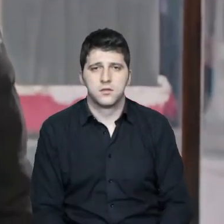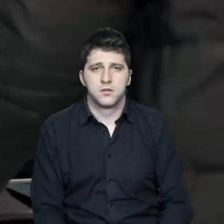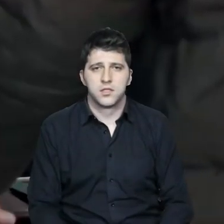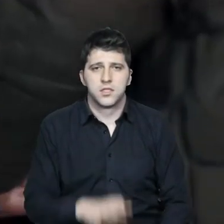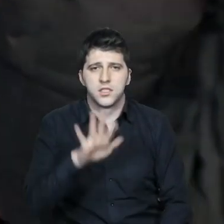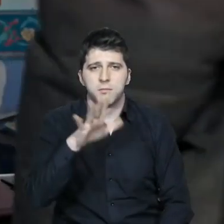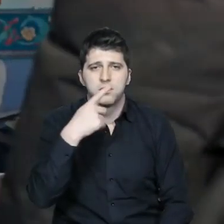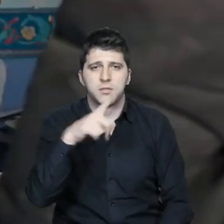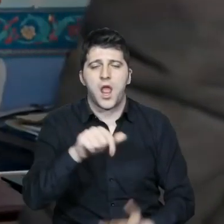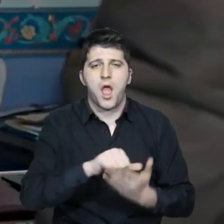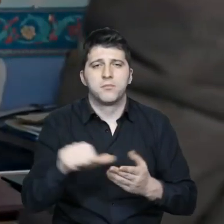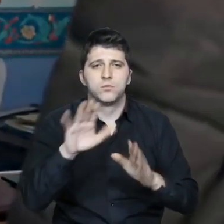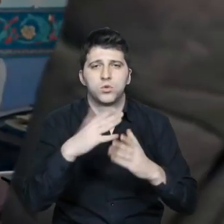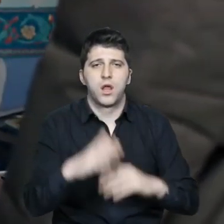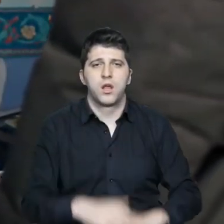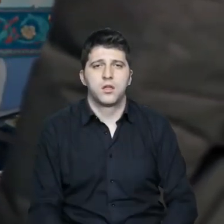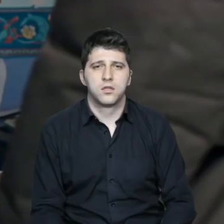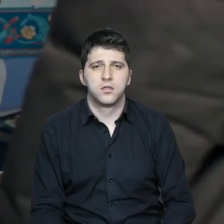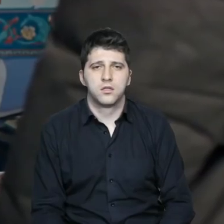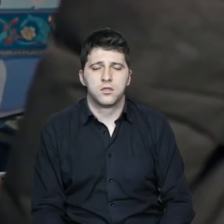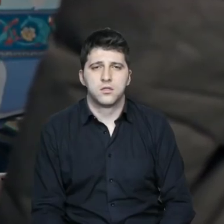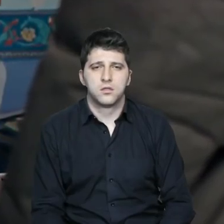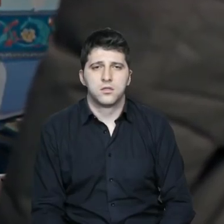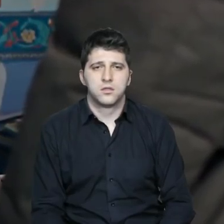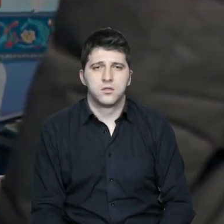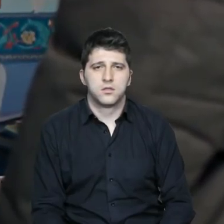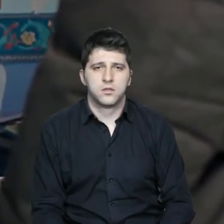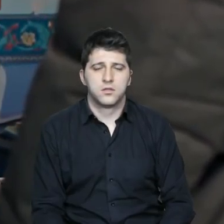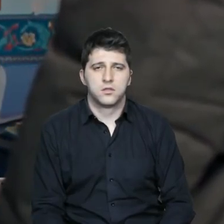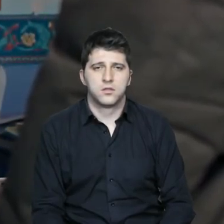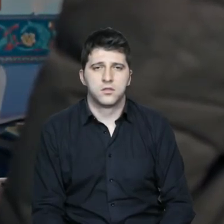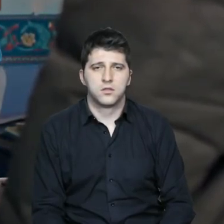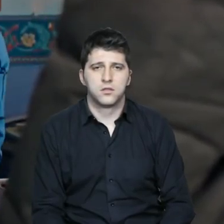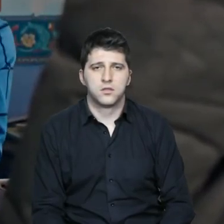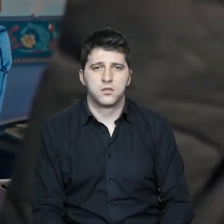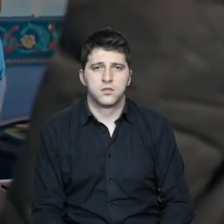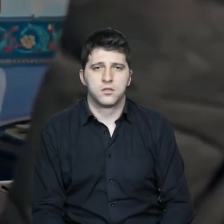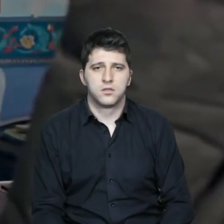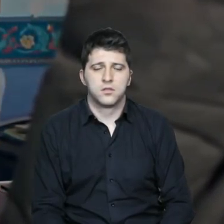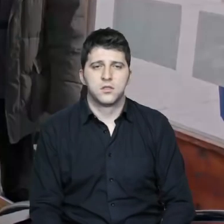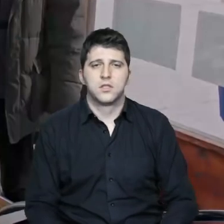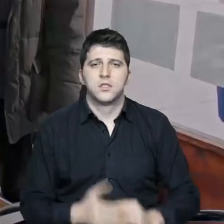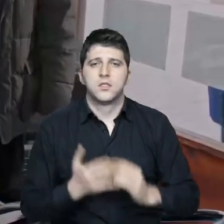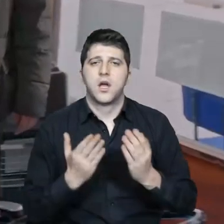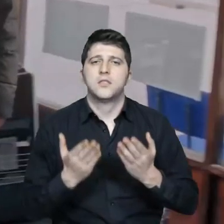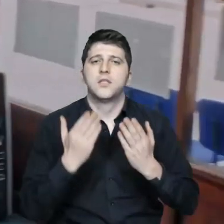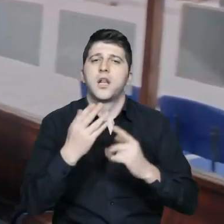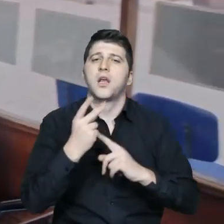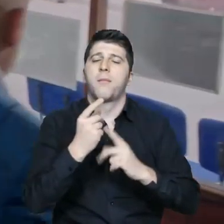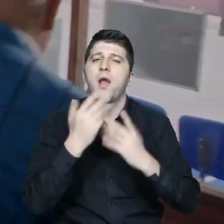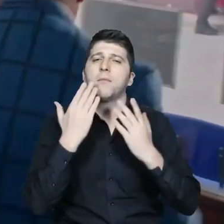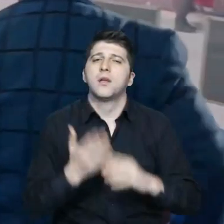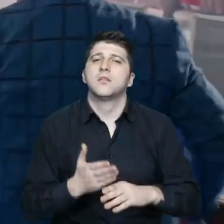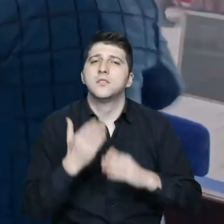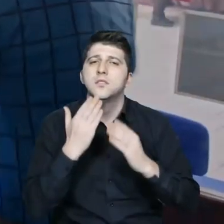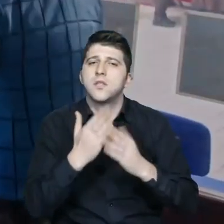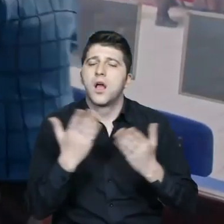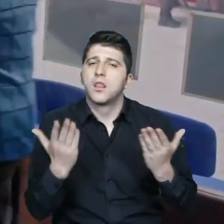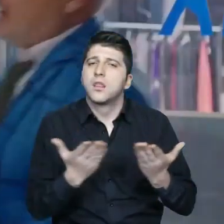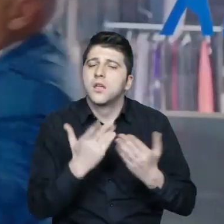Al. 45.000 lira hepsi burada. Yaşar heyecanla kalkıyor. Ya sen İbrahim ya. Sen